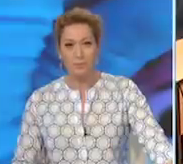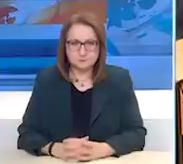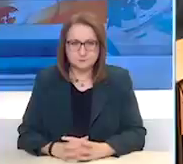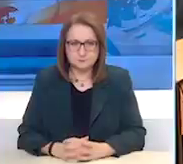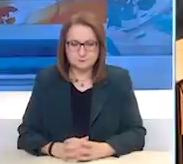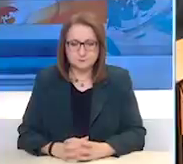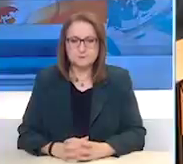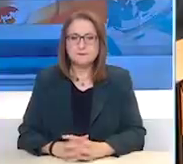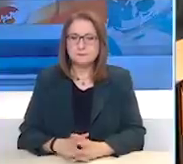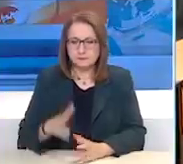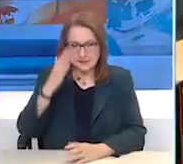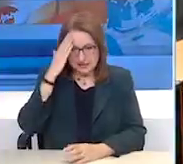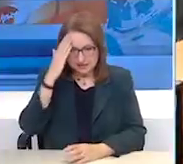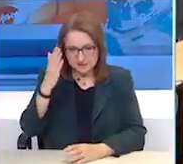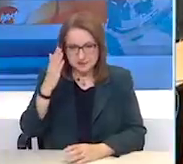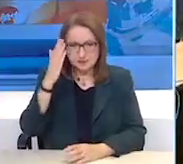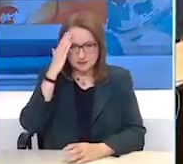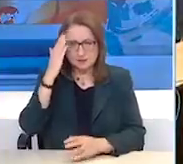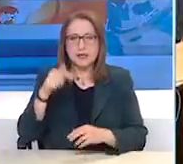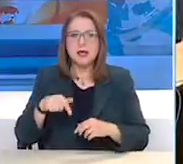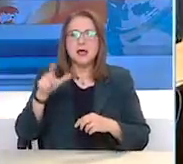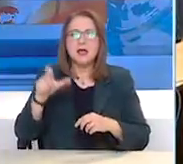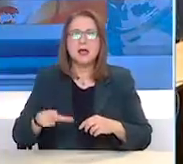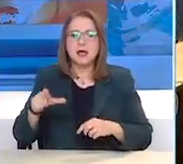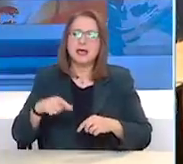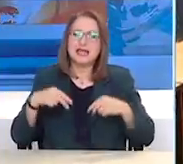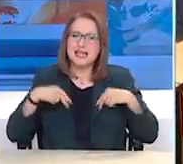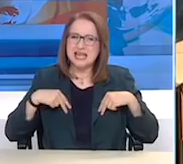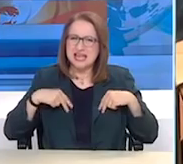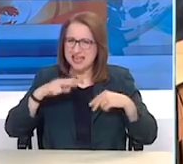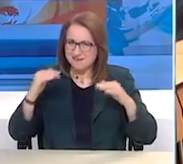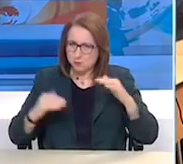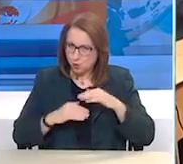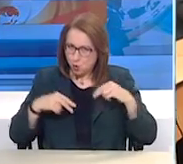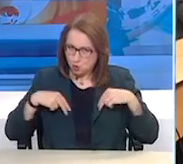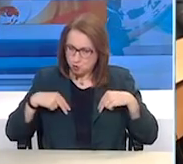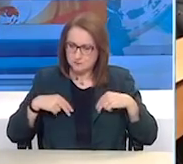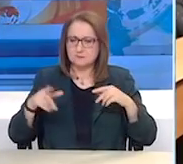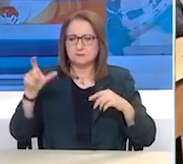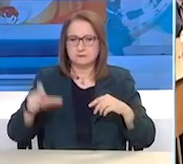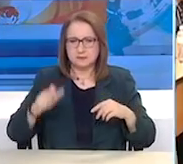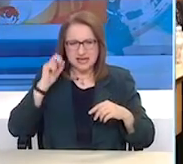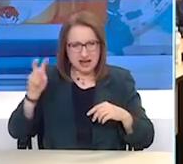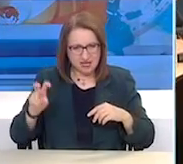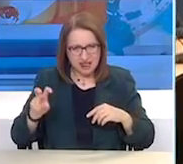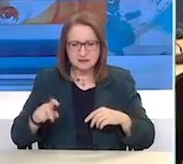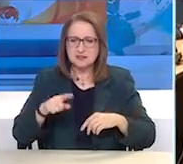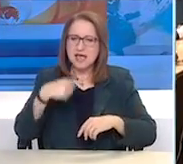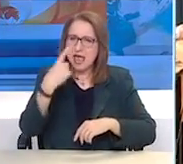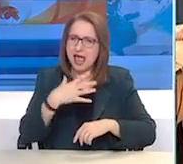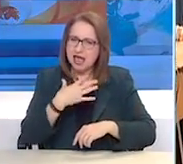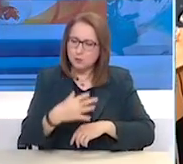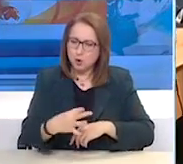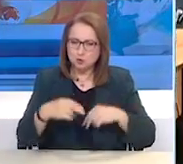από τον Υφυπουργό Πολιτικής Προστασίας και Διαχείρισης Κρίσεων Νίκο Χαρδαλιά και τον εκπρόσωπο του Υπουργείου Υγείας για τον νέο κορονοϊό, καθηγητή